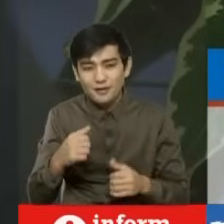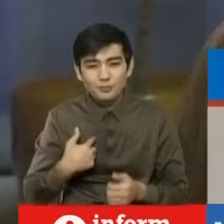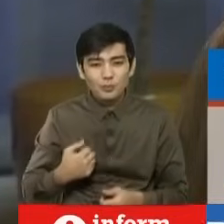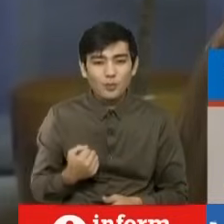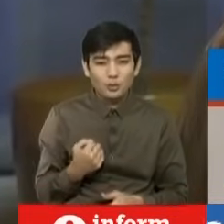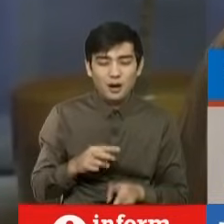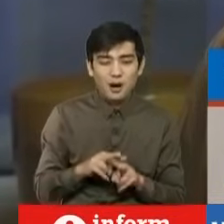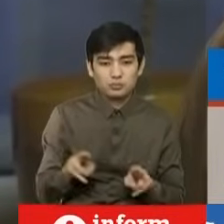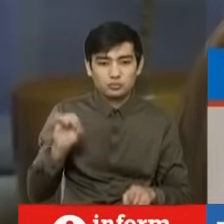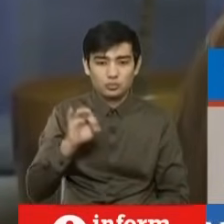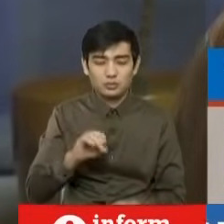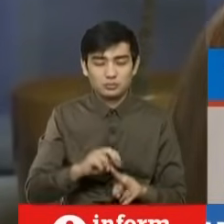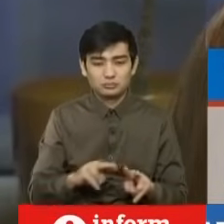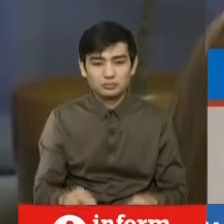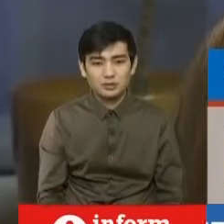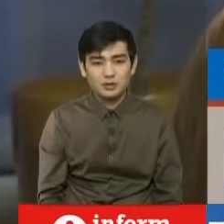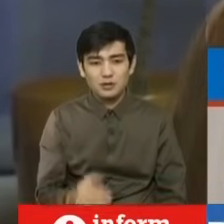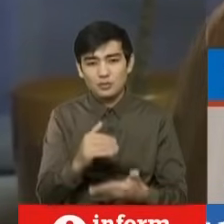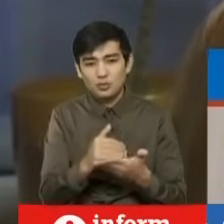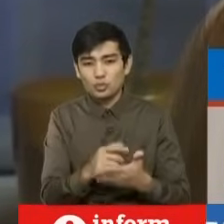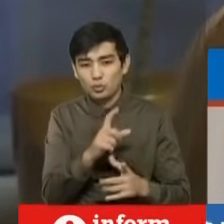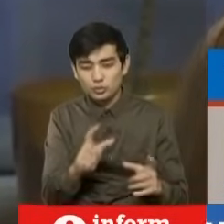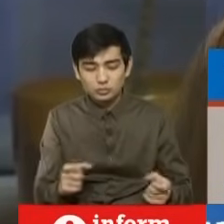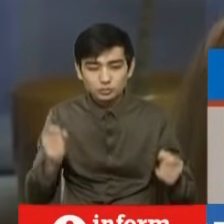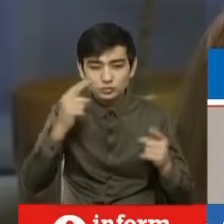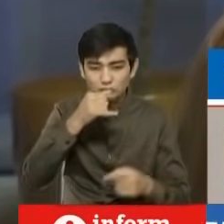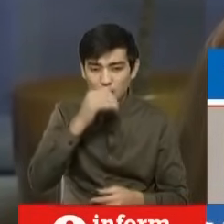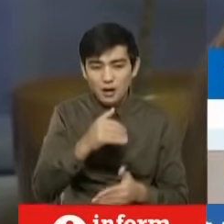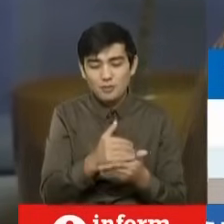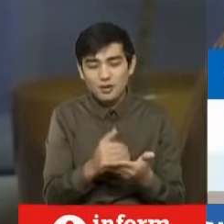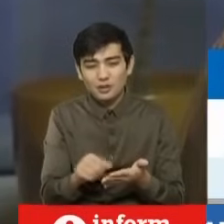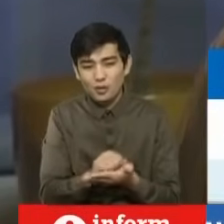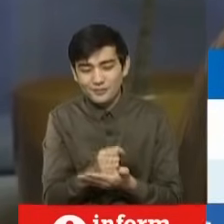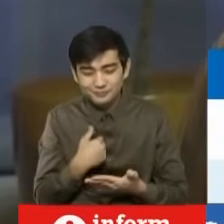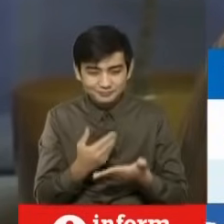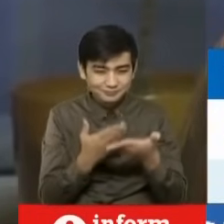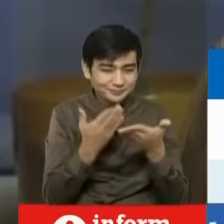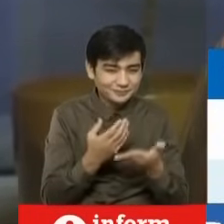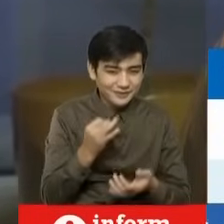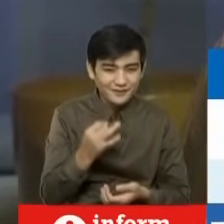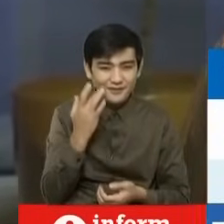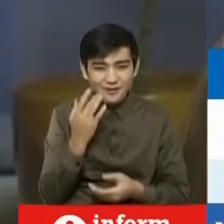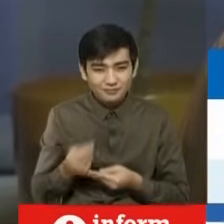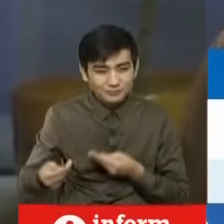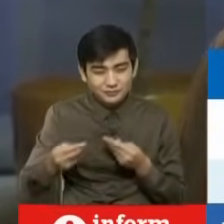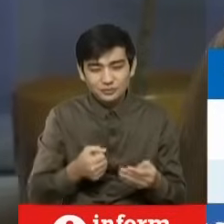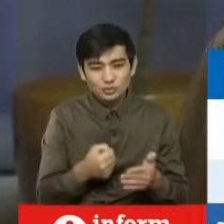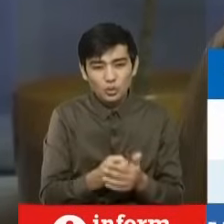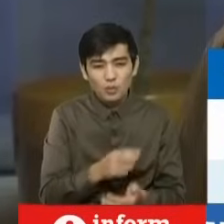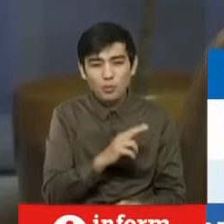подруги приложении невозможно проследить количество людей а посмотрев бумажный вариант который не всегда доносят до почтового